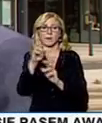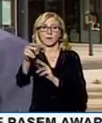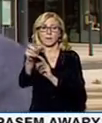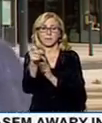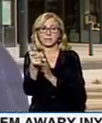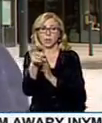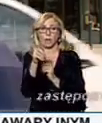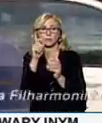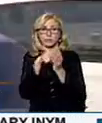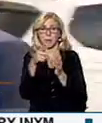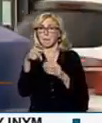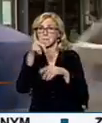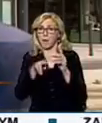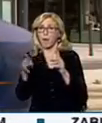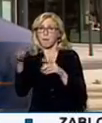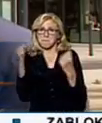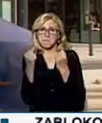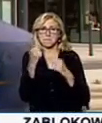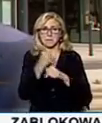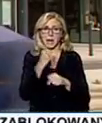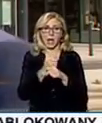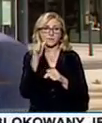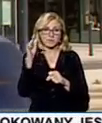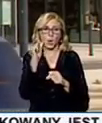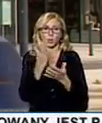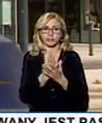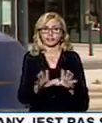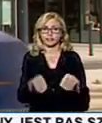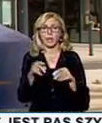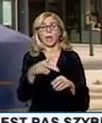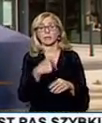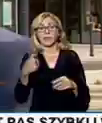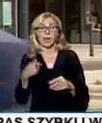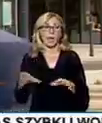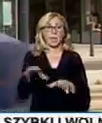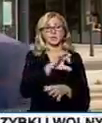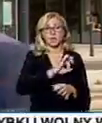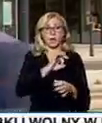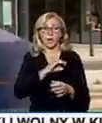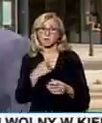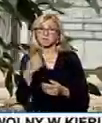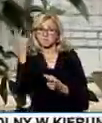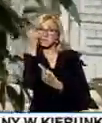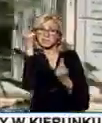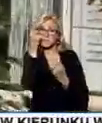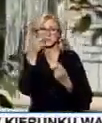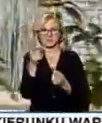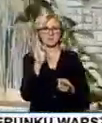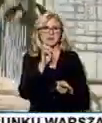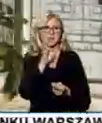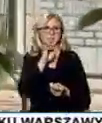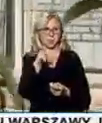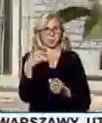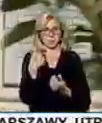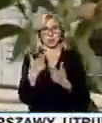nie udziela nam informacji, prowadzi intensywne prace od wczoraj, natomiast no, takie nasze robocze, wewnętrzne hipotezy to są takie, że te szyby